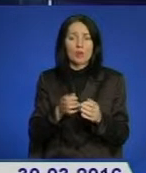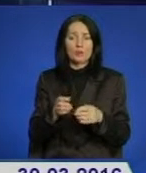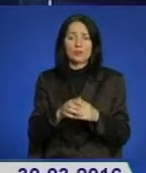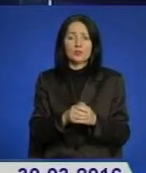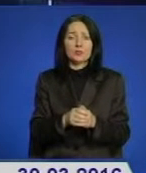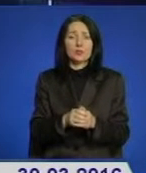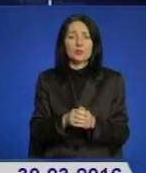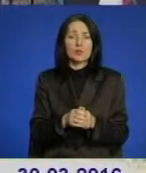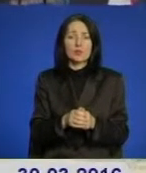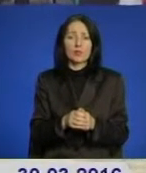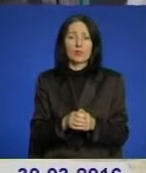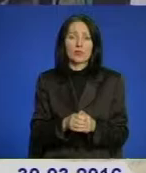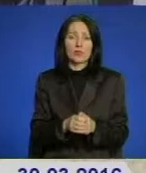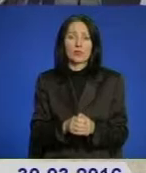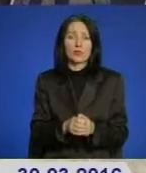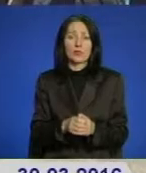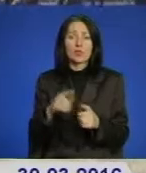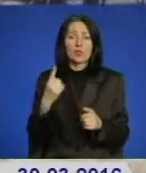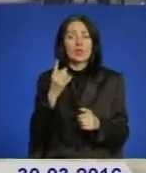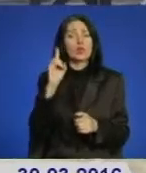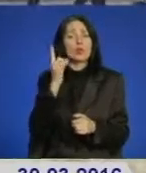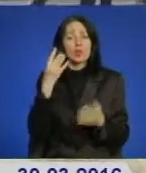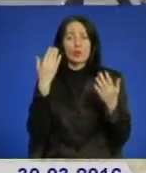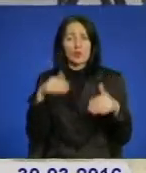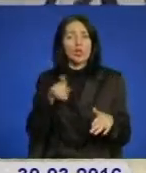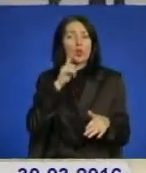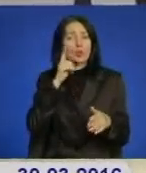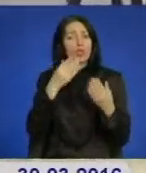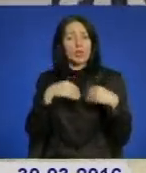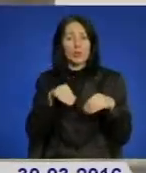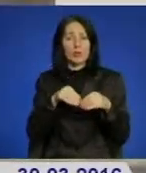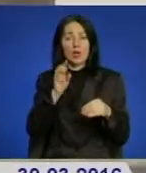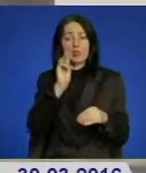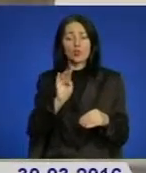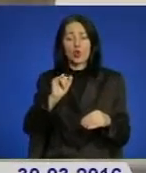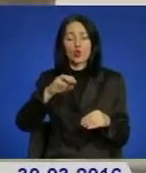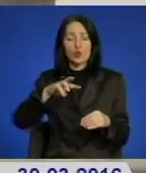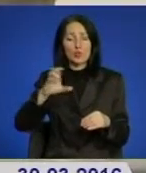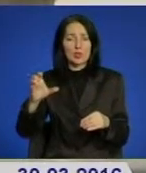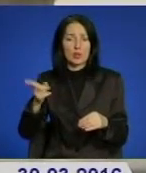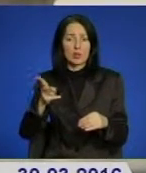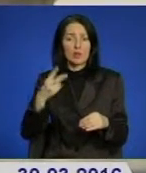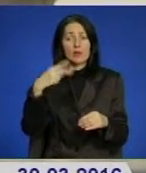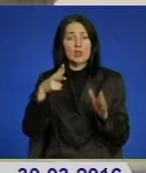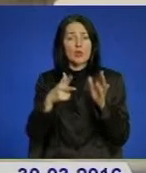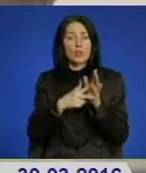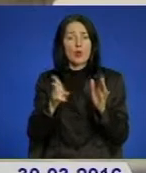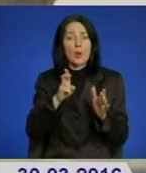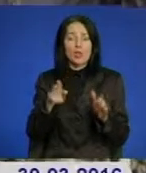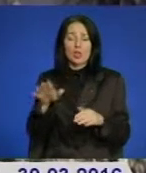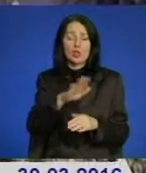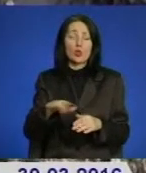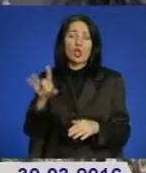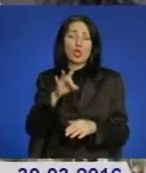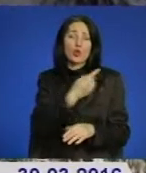Тернопільській області. Єдину дитину втратило молоде подружжя з Шумщини. 28 березня на території районної